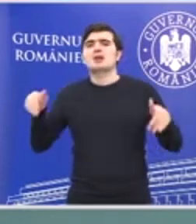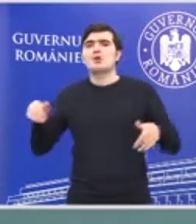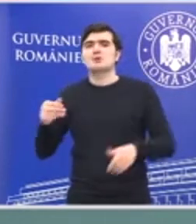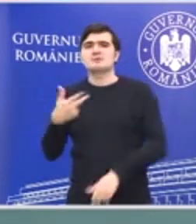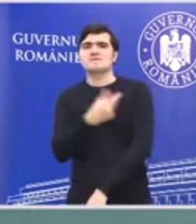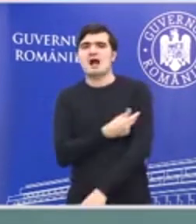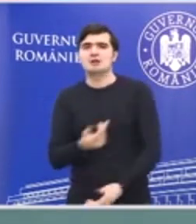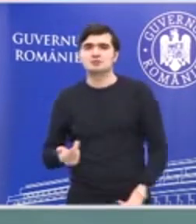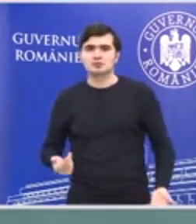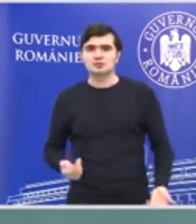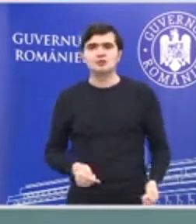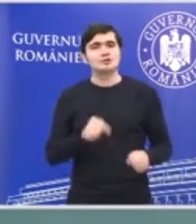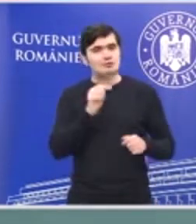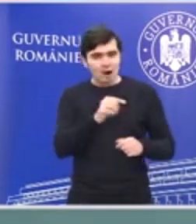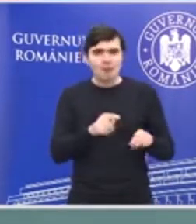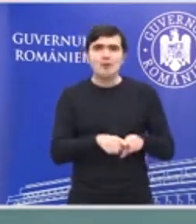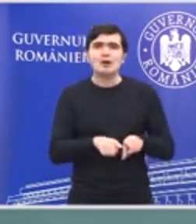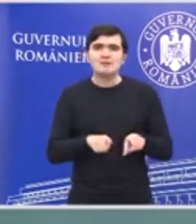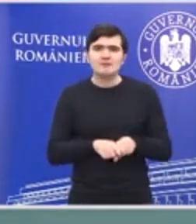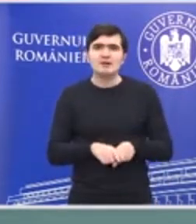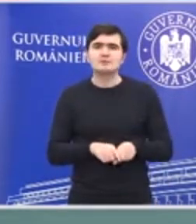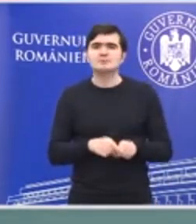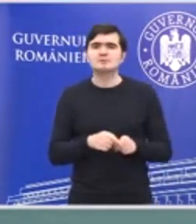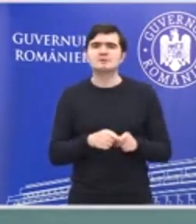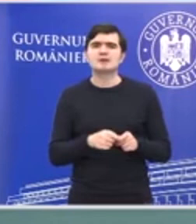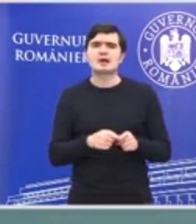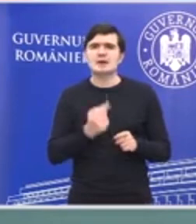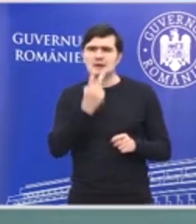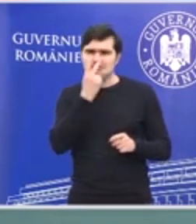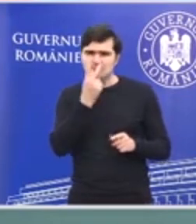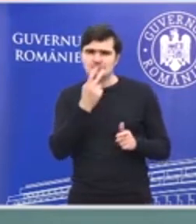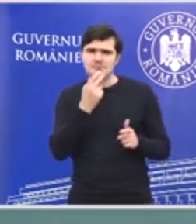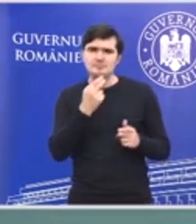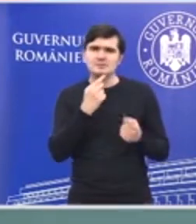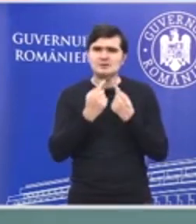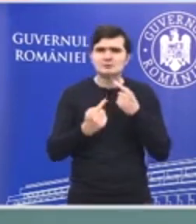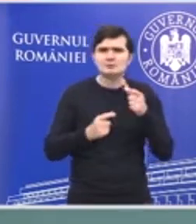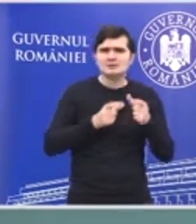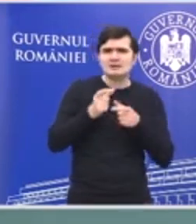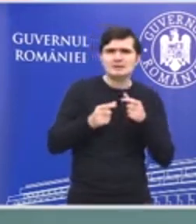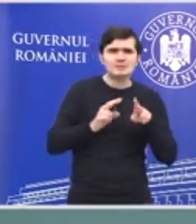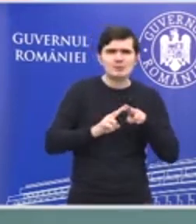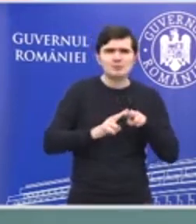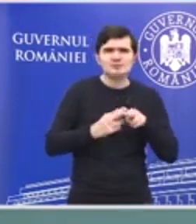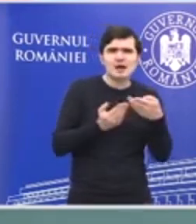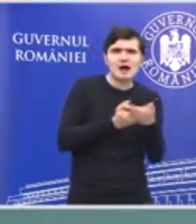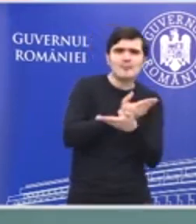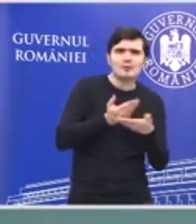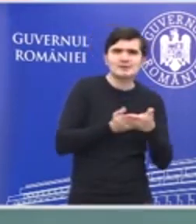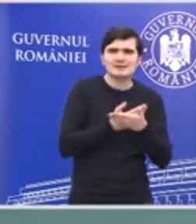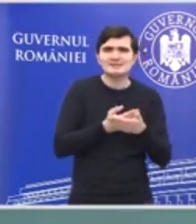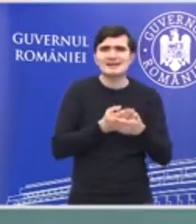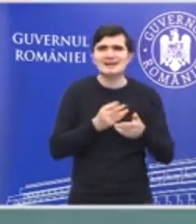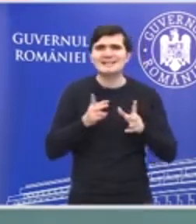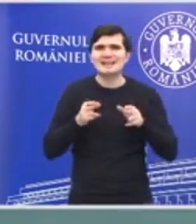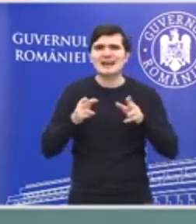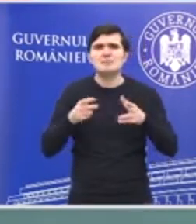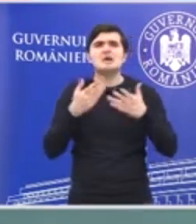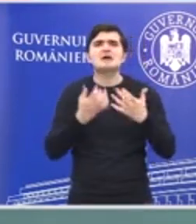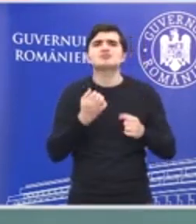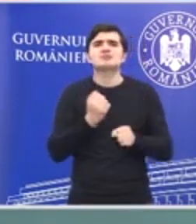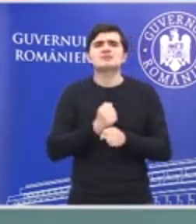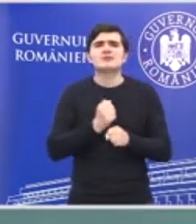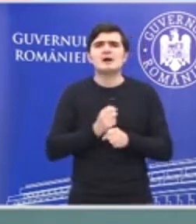Și acolo se definește deja un anumit tip de abordare terapeutică în cazul în care apar aceste evenimente, ce tip de tratament se